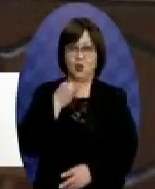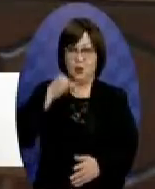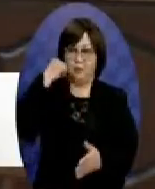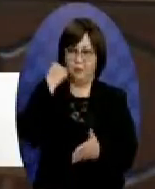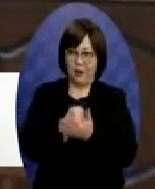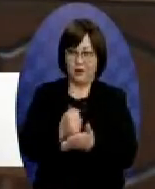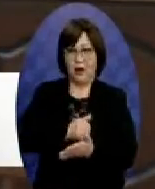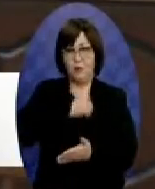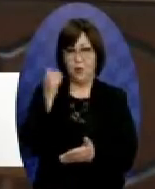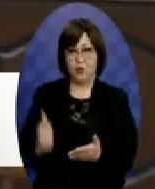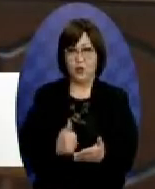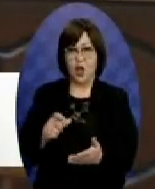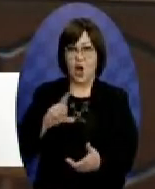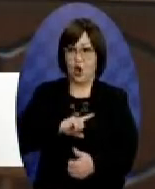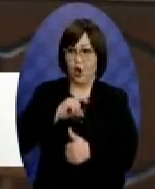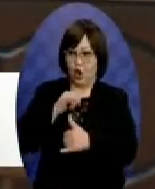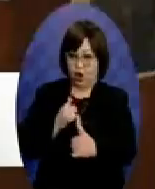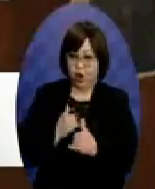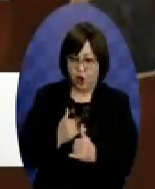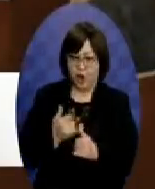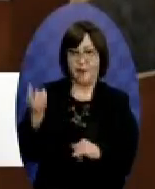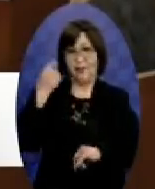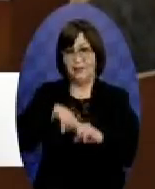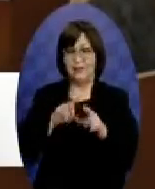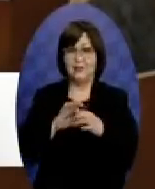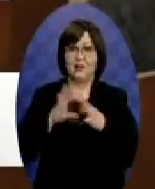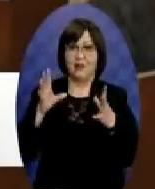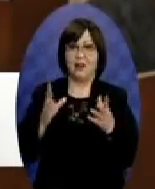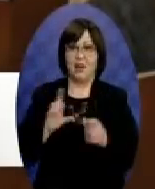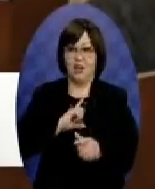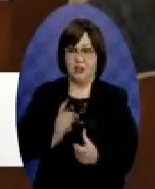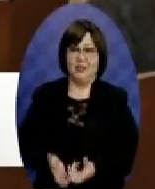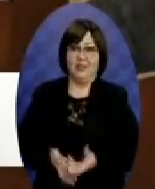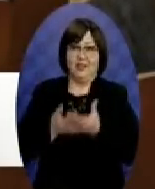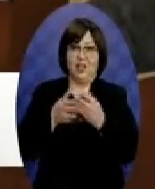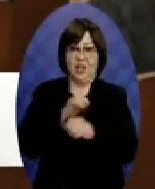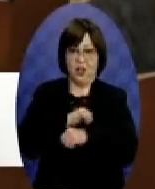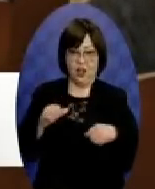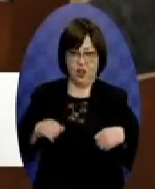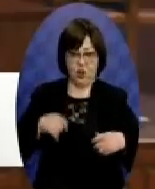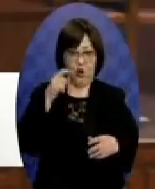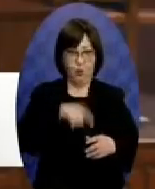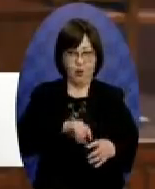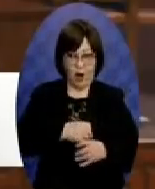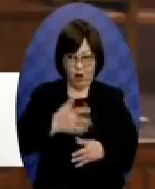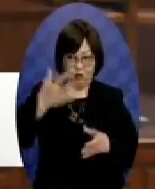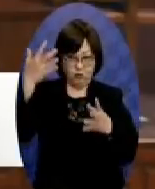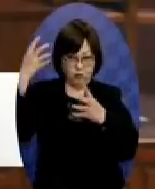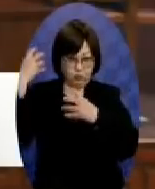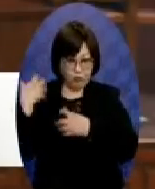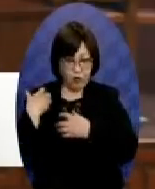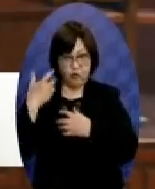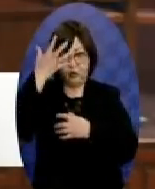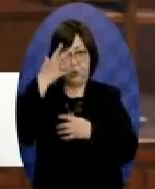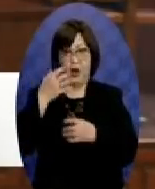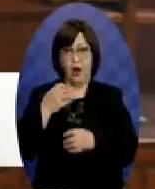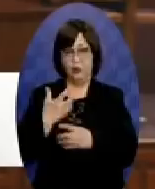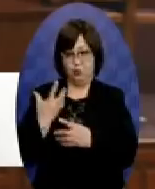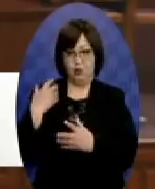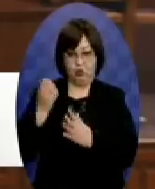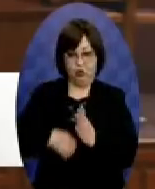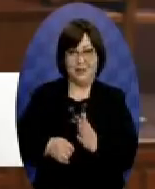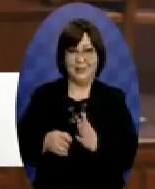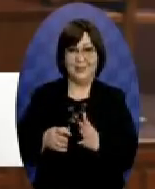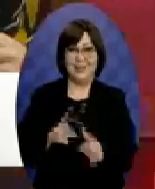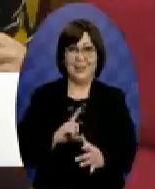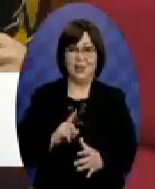бүрдүүлэх хөндөгдсөн эрхийг сэргээн эдлүүлэх үүргийг иргэнийхээ өмнө хариуцах тухай заалтыг зөрчсөн гэж үзэж хүчингүй болохоор